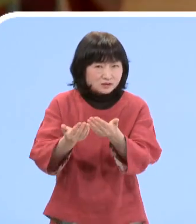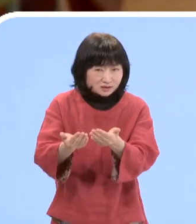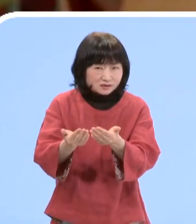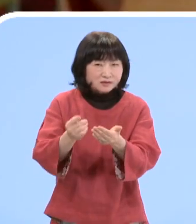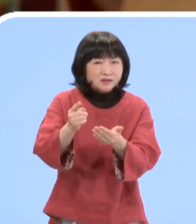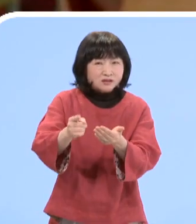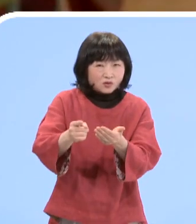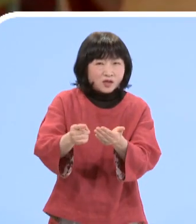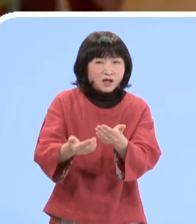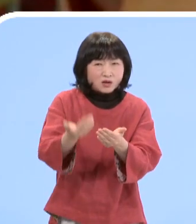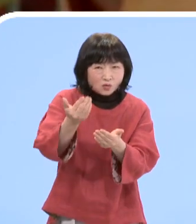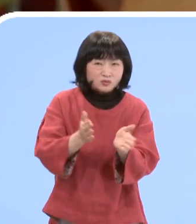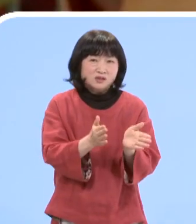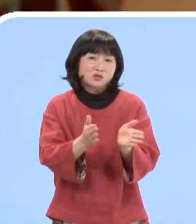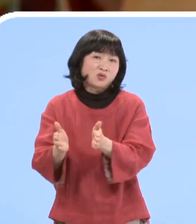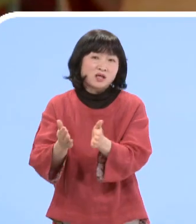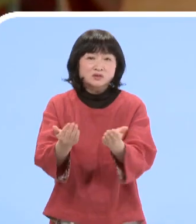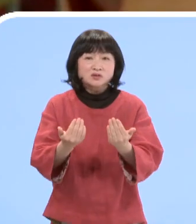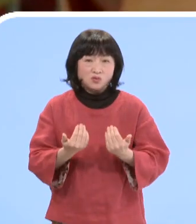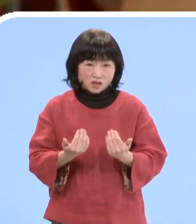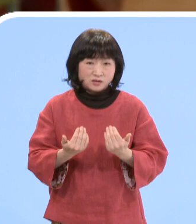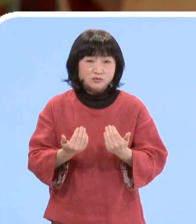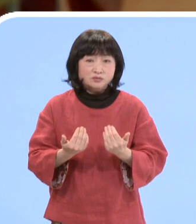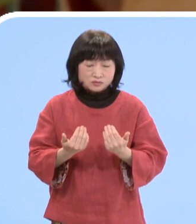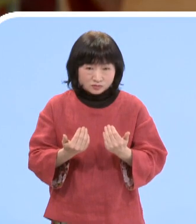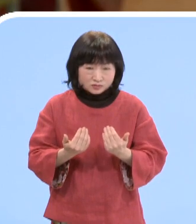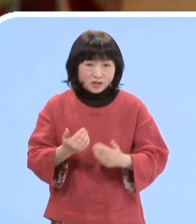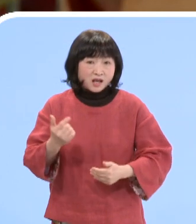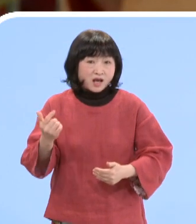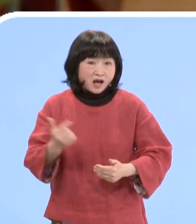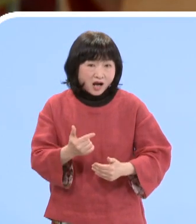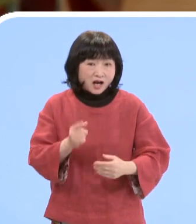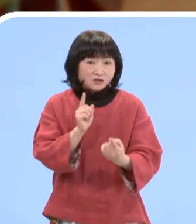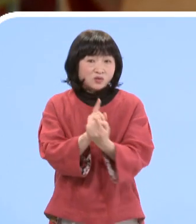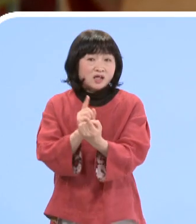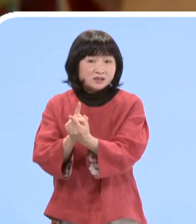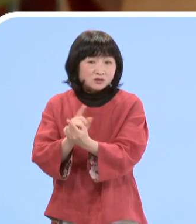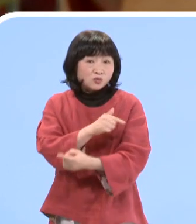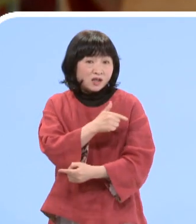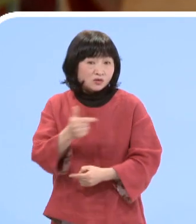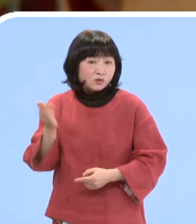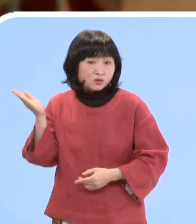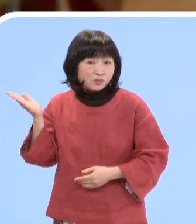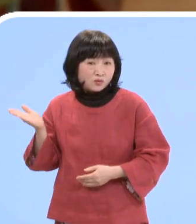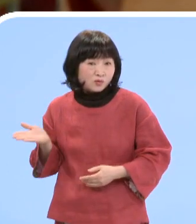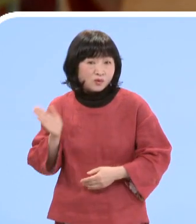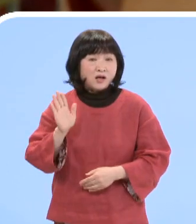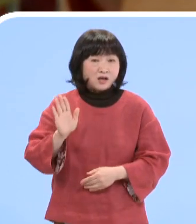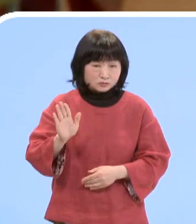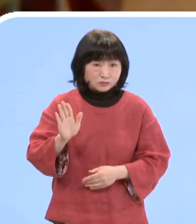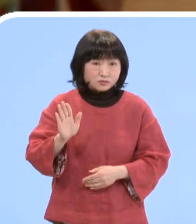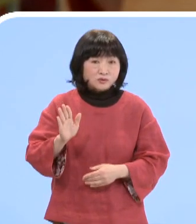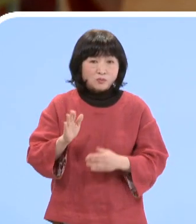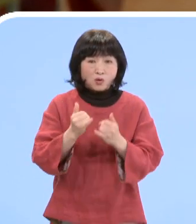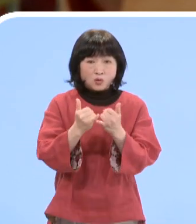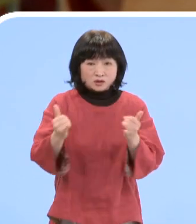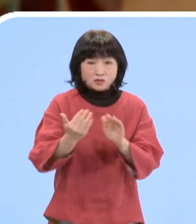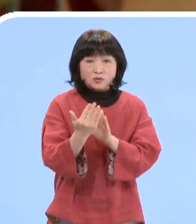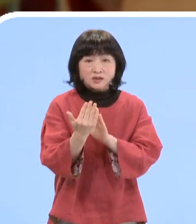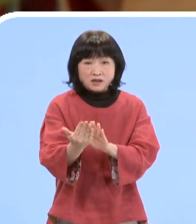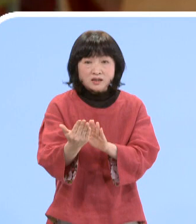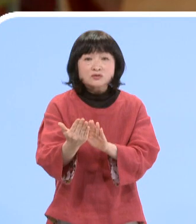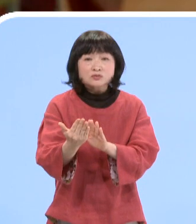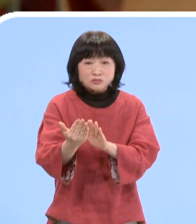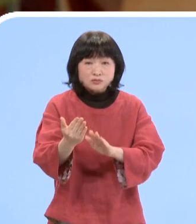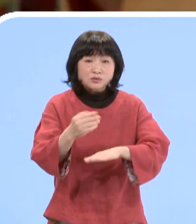ては高潮対策とか津波対策とか山地防災、土砂対策、ため池対策などやるんですが、はい、あのソフト対策